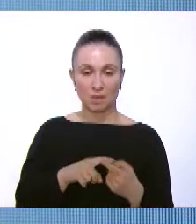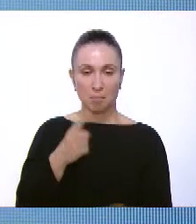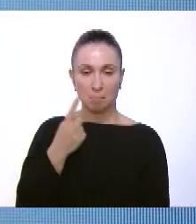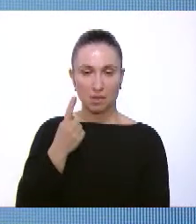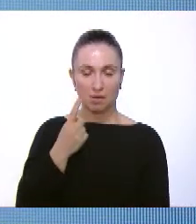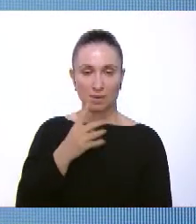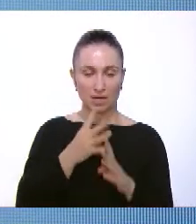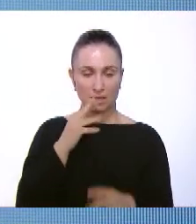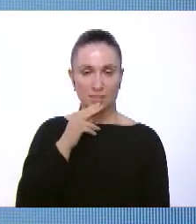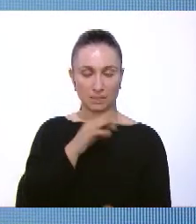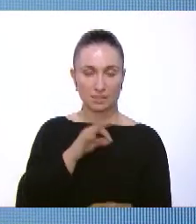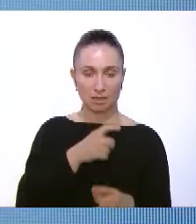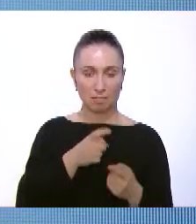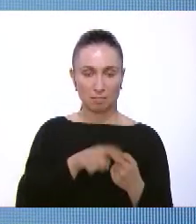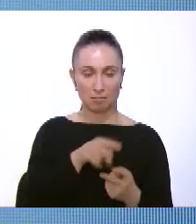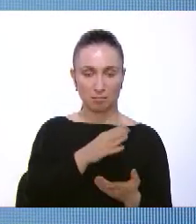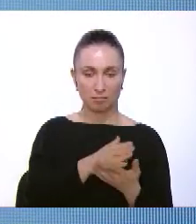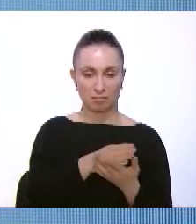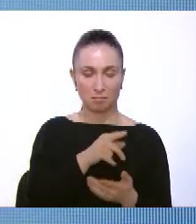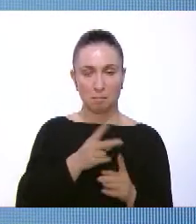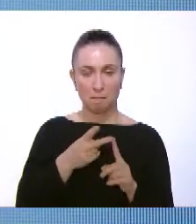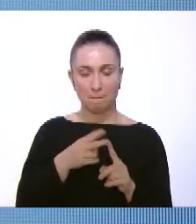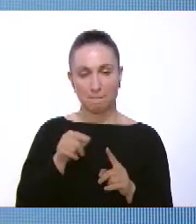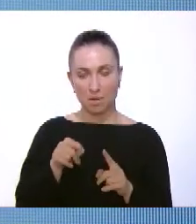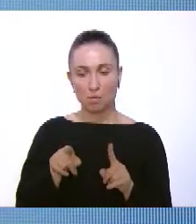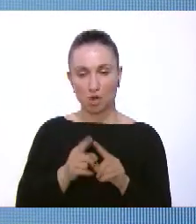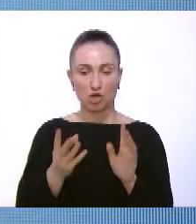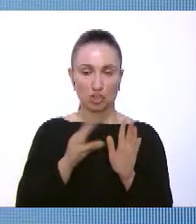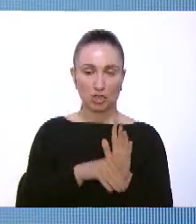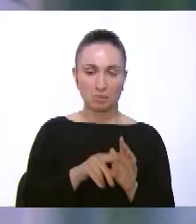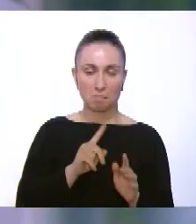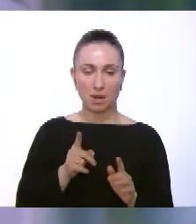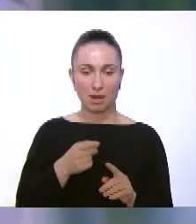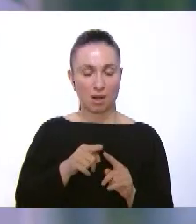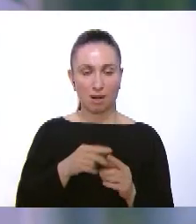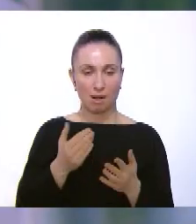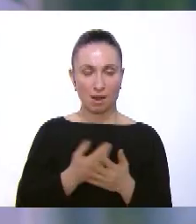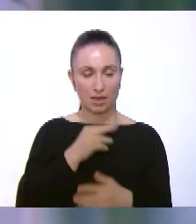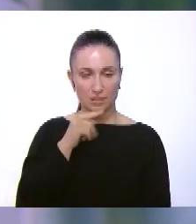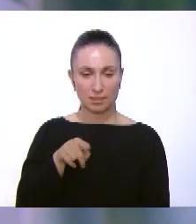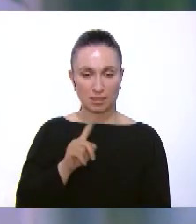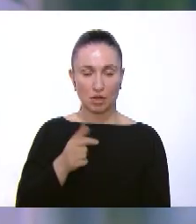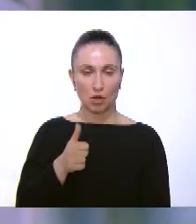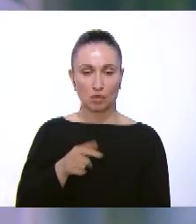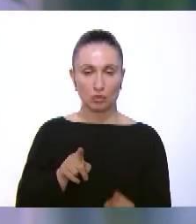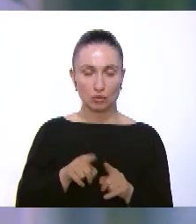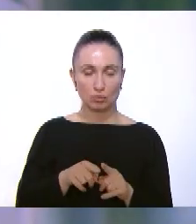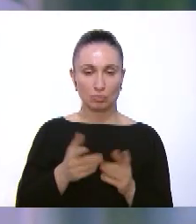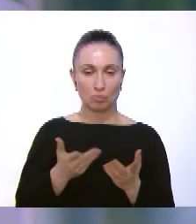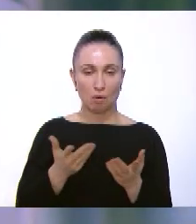პირველი რიგის წამლებისადმი არის და მეორეც შედის, მაგრამ არა ეს ახალი წამლები,